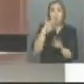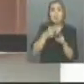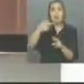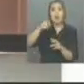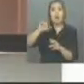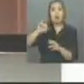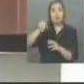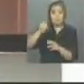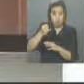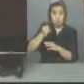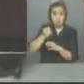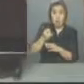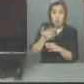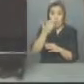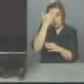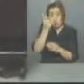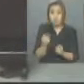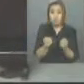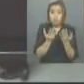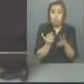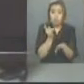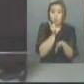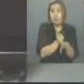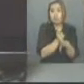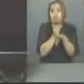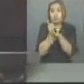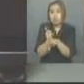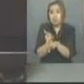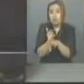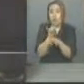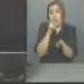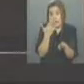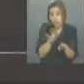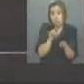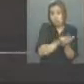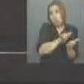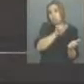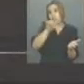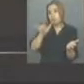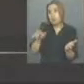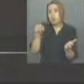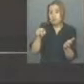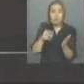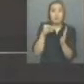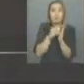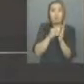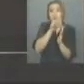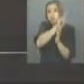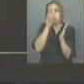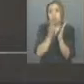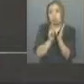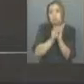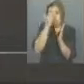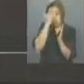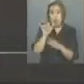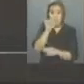โรงพยาบาลขึ้นรถยนต์ไปที่ท่าอากาศยานแม่ฟ้าหลวงก่อนจะส่งร่างของป้าจุกลับกรุงเทพมหานครเพื่อให้ญาตินำไปบ